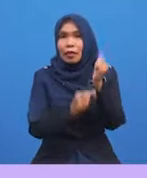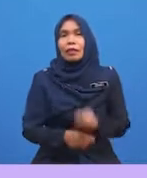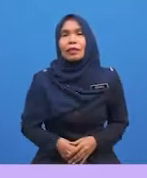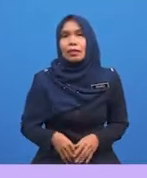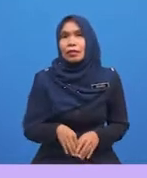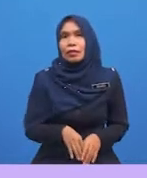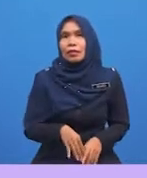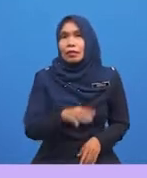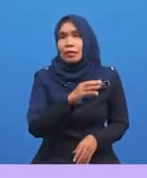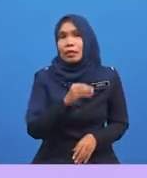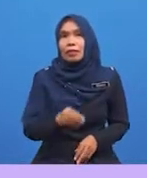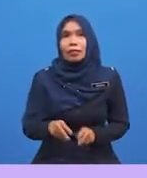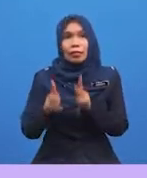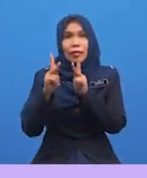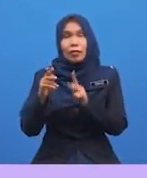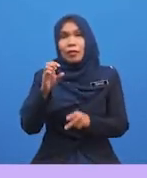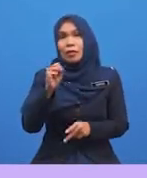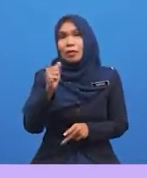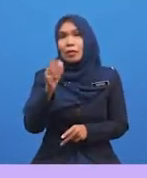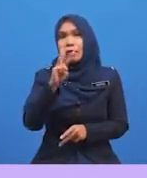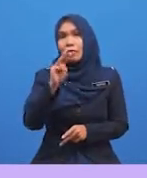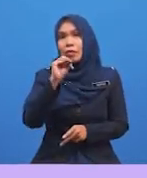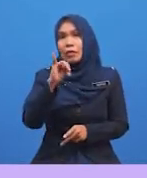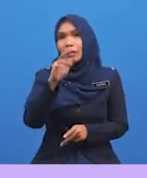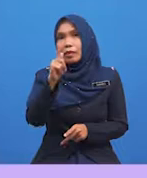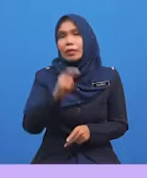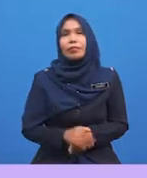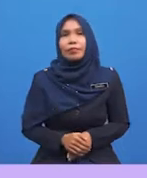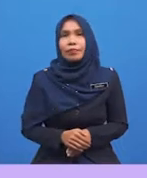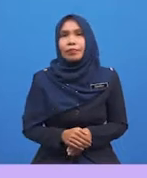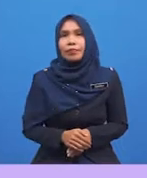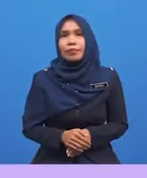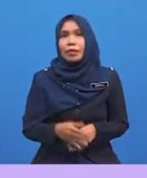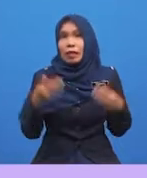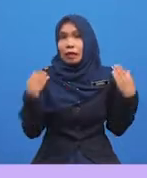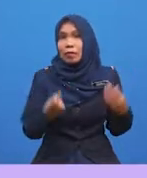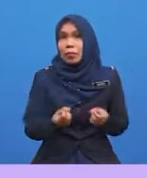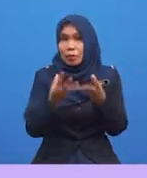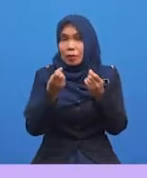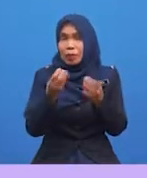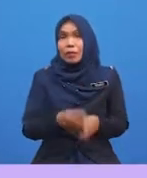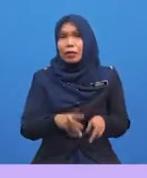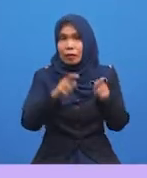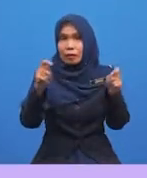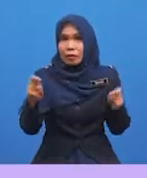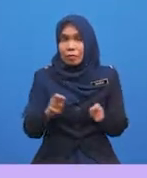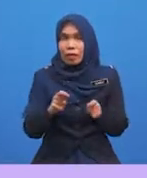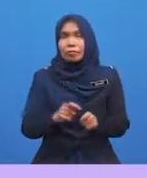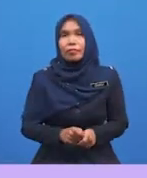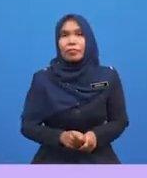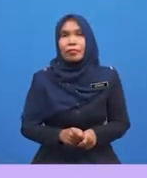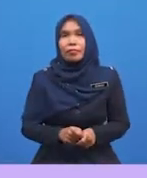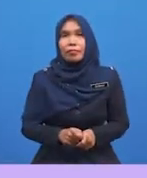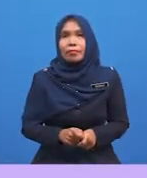Kegiatan pertanian dijalankan di dataran Kedah Perlis, dataran Kelantan dan Delta Rajang.